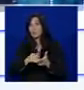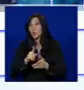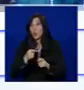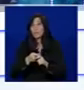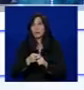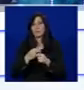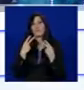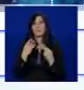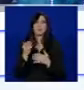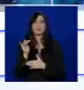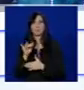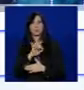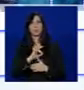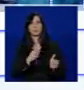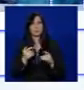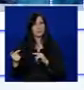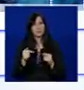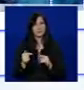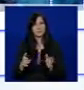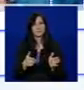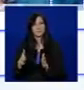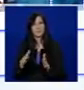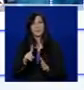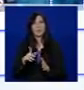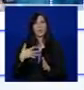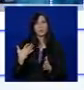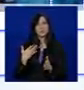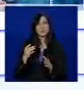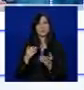ще бъде резултат. Не го искат толкова. Всъщност, наистина зависи от...